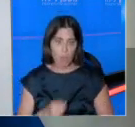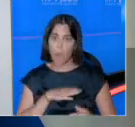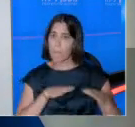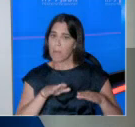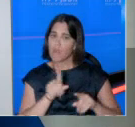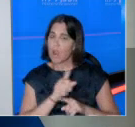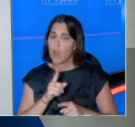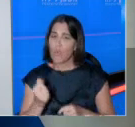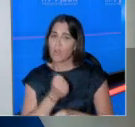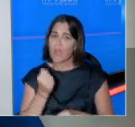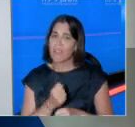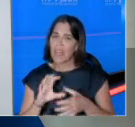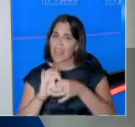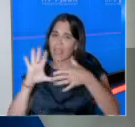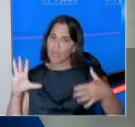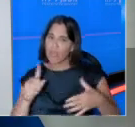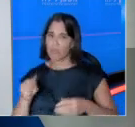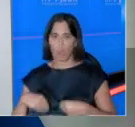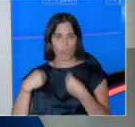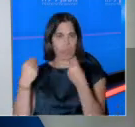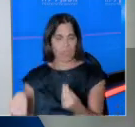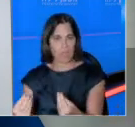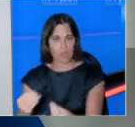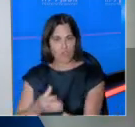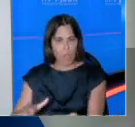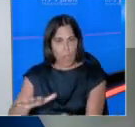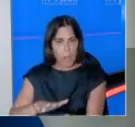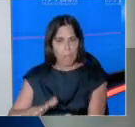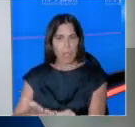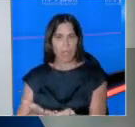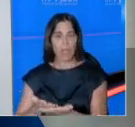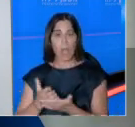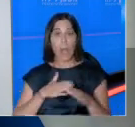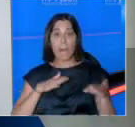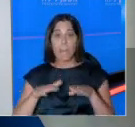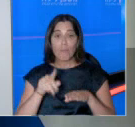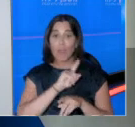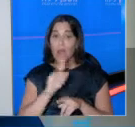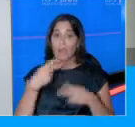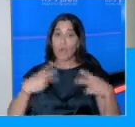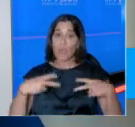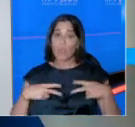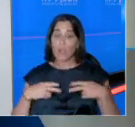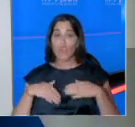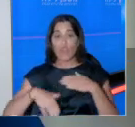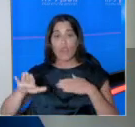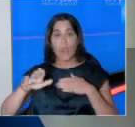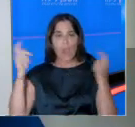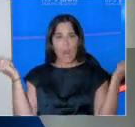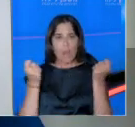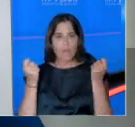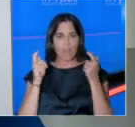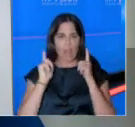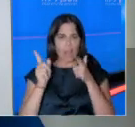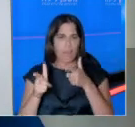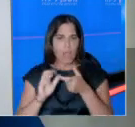ממשלה שתבצע התנתקות והיא לא תמסור שטחים, והממשלה גם לא תחשוש לצאת למבצע צבאי